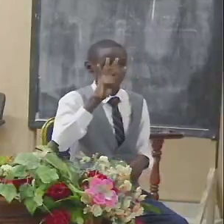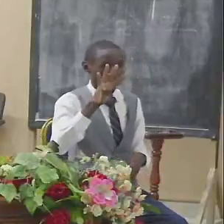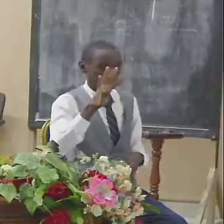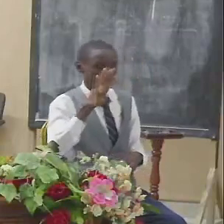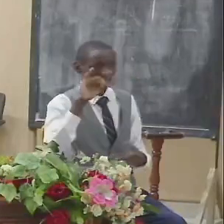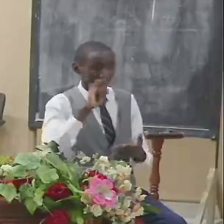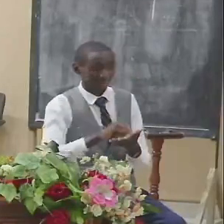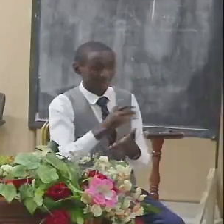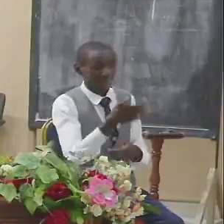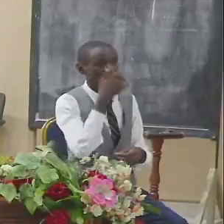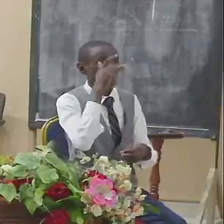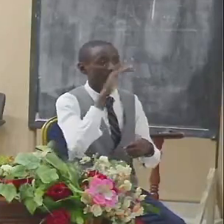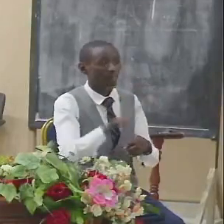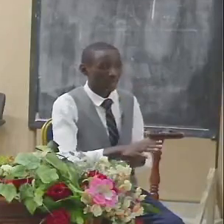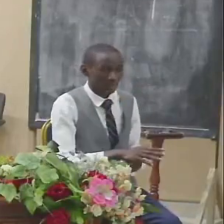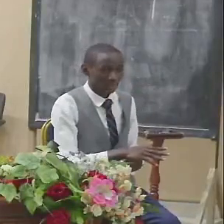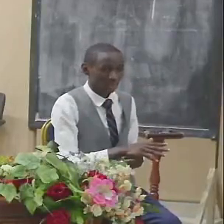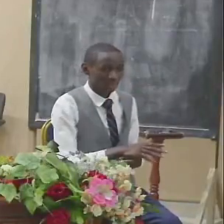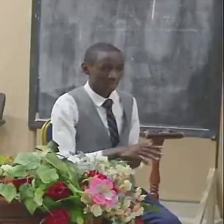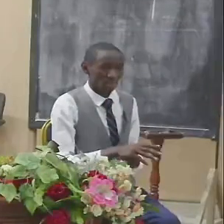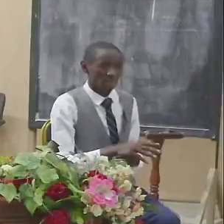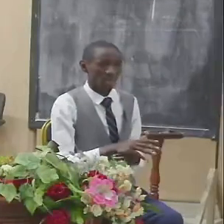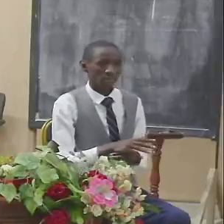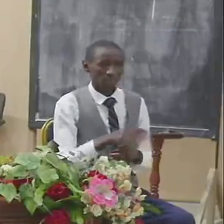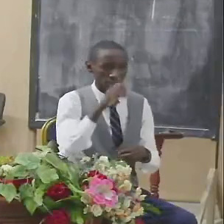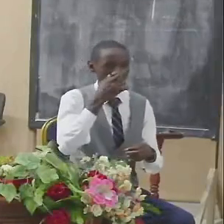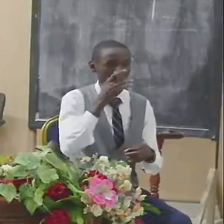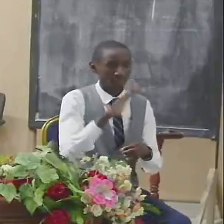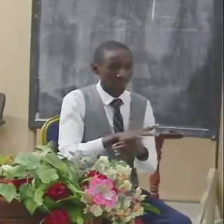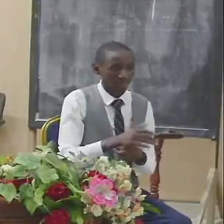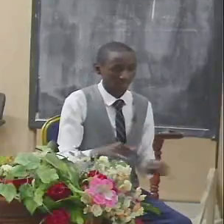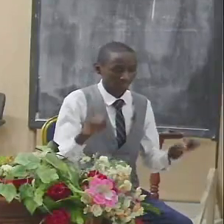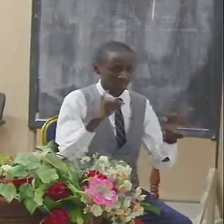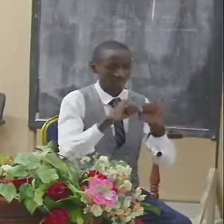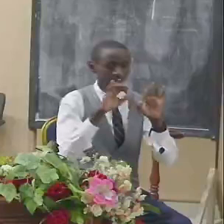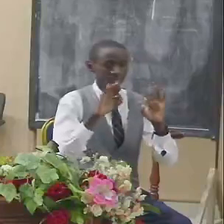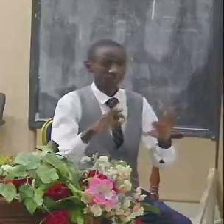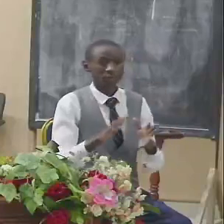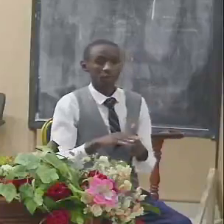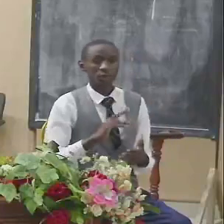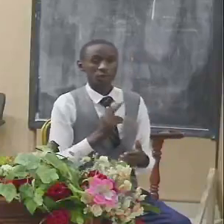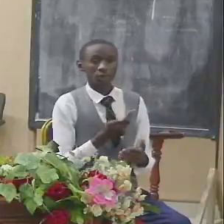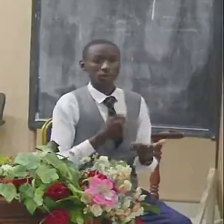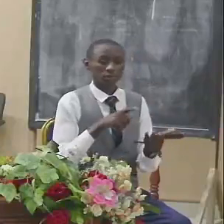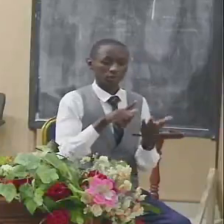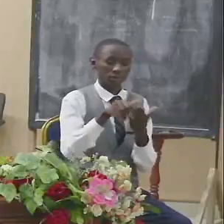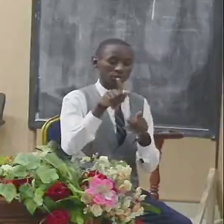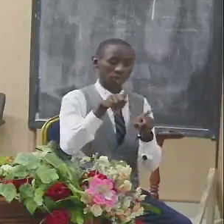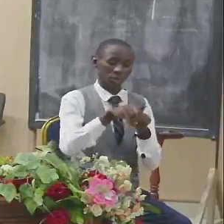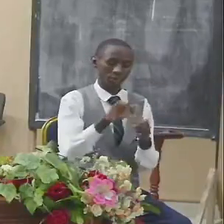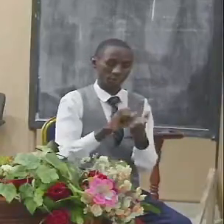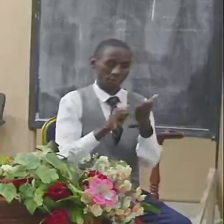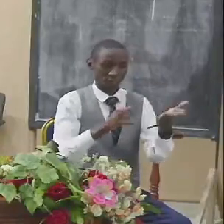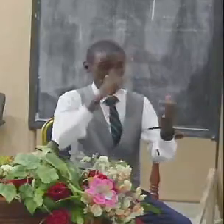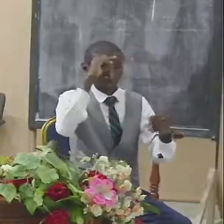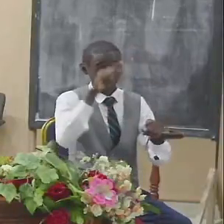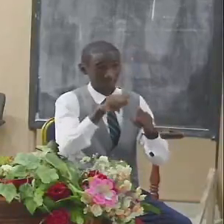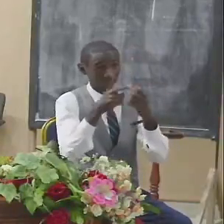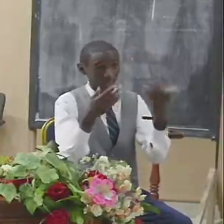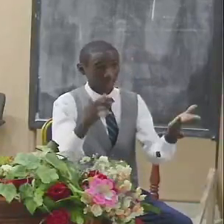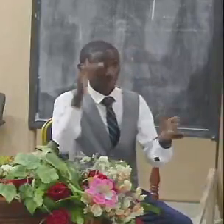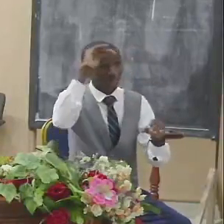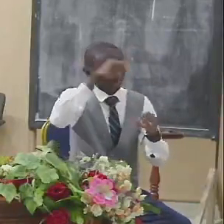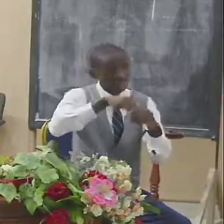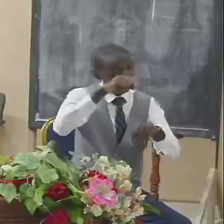Injo ahadi ya msingi. Oui. Ndio. On va lire ça. Tutaisoma. Frère, ndugu, en ce